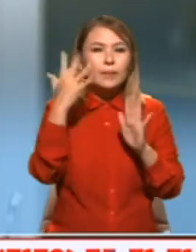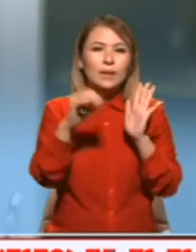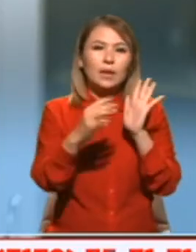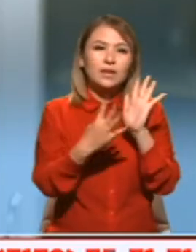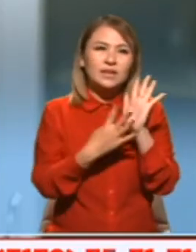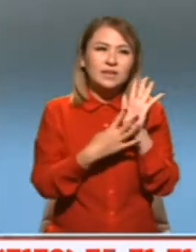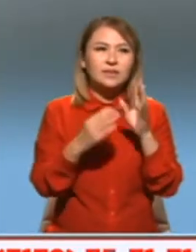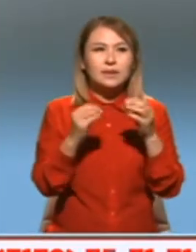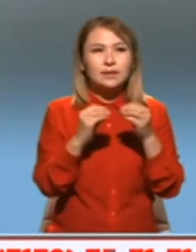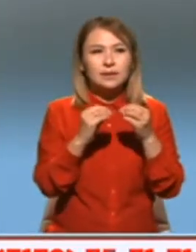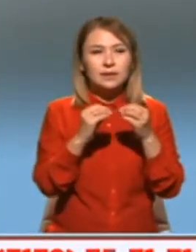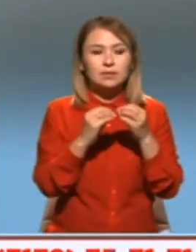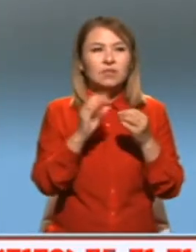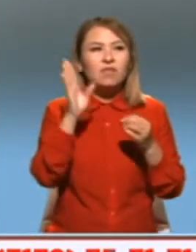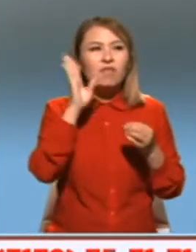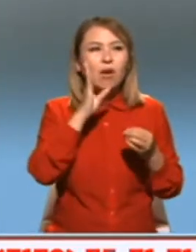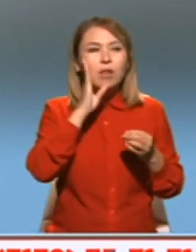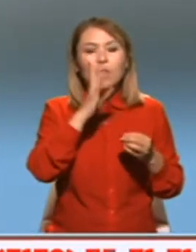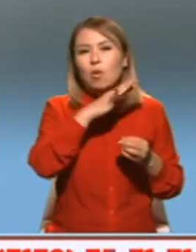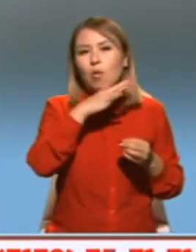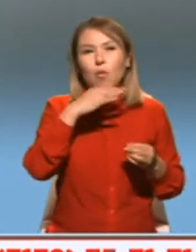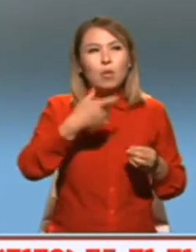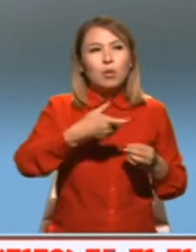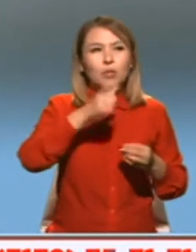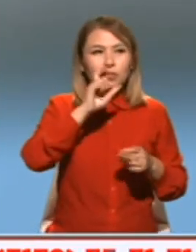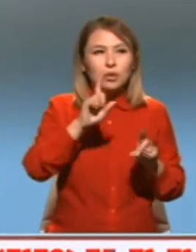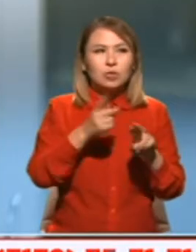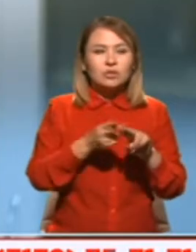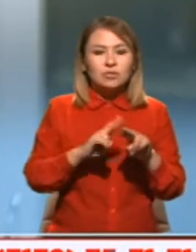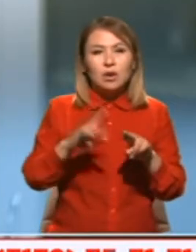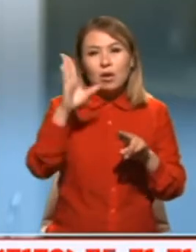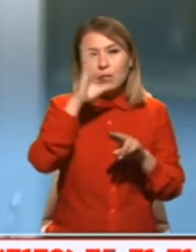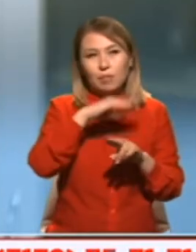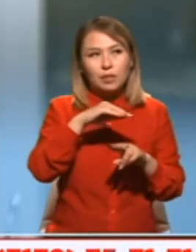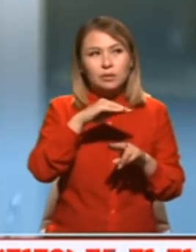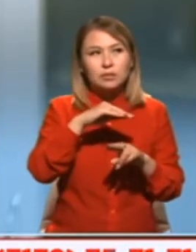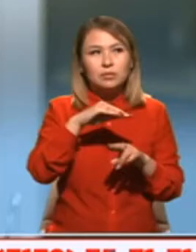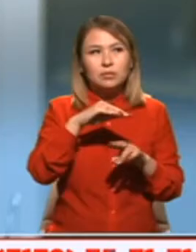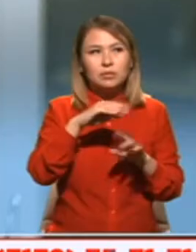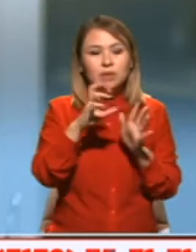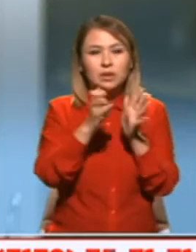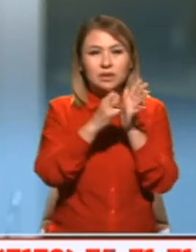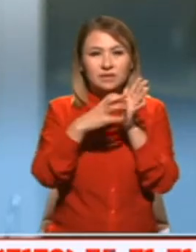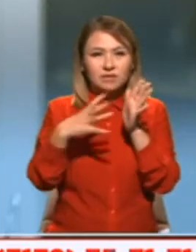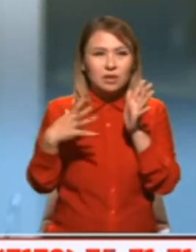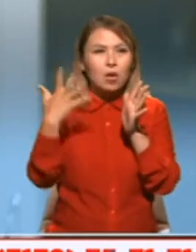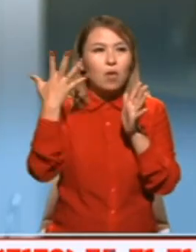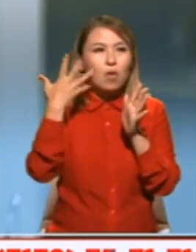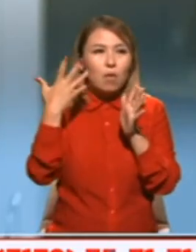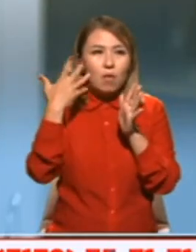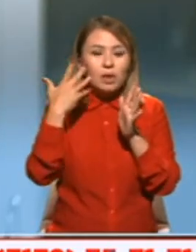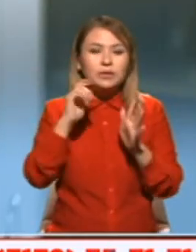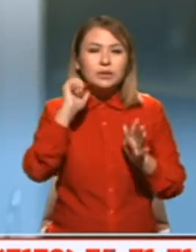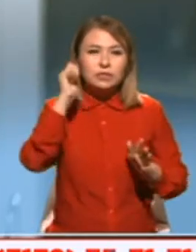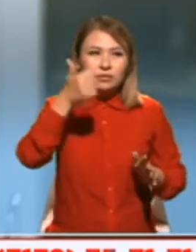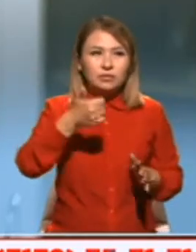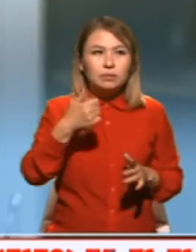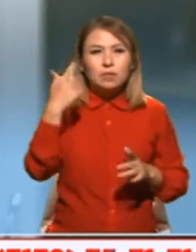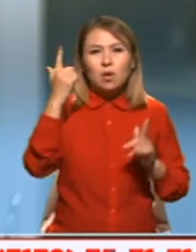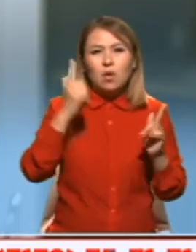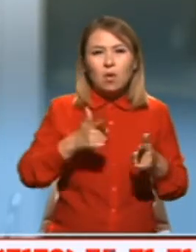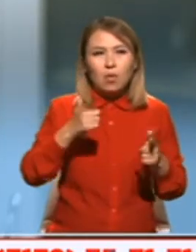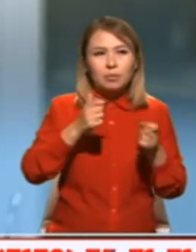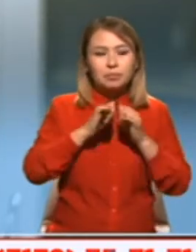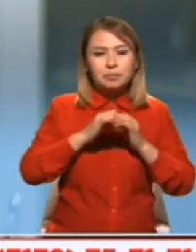9-10 кезінде шамадан тыс су көп ішсе, содан ісінуі мүмкін. Ісіктер пайда болғаннан кейін ертесіне күні бойы өзінен өзі